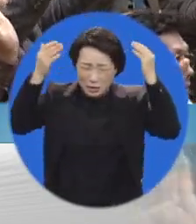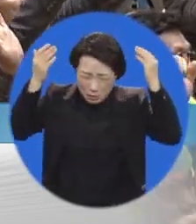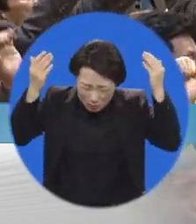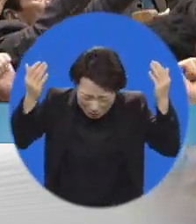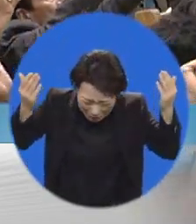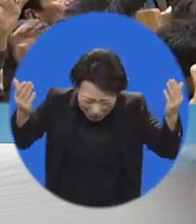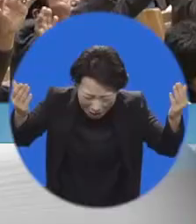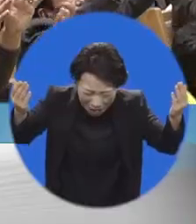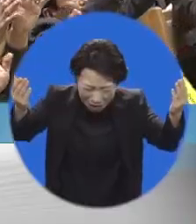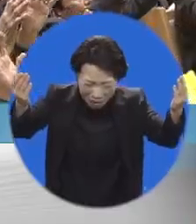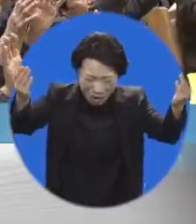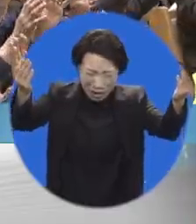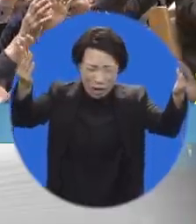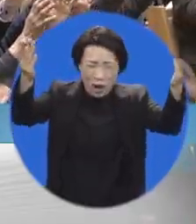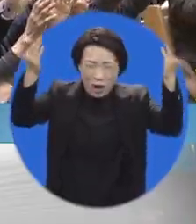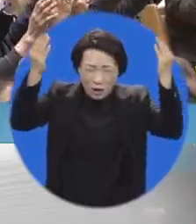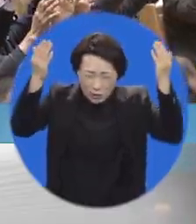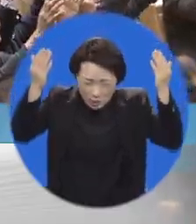주여